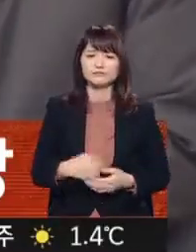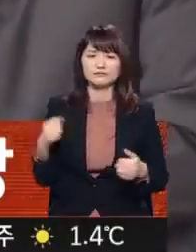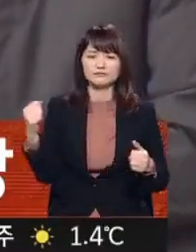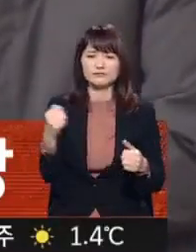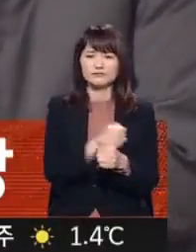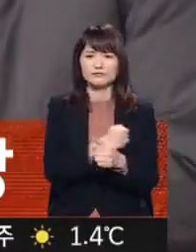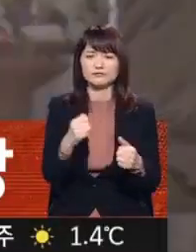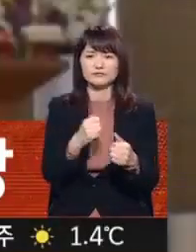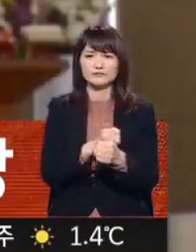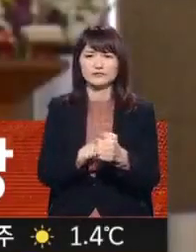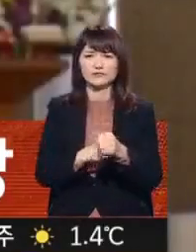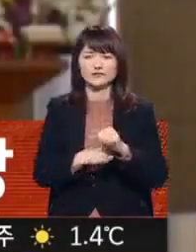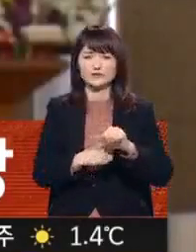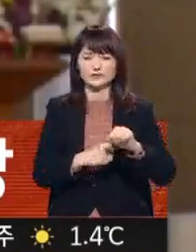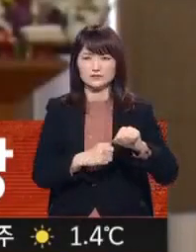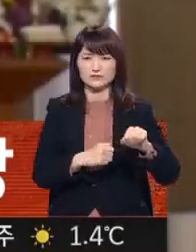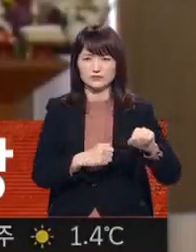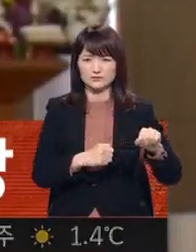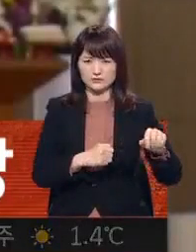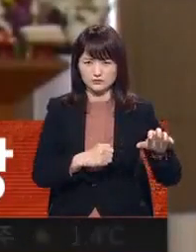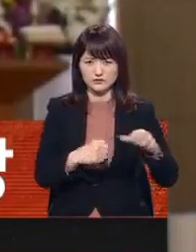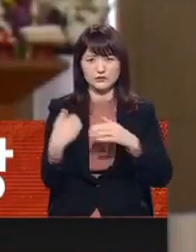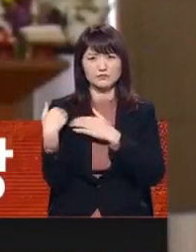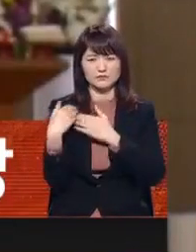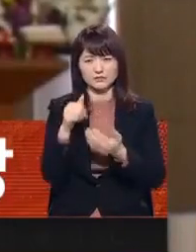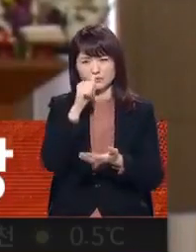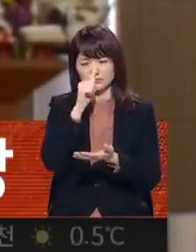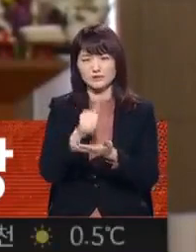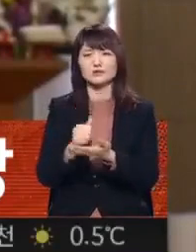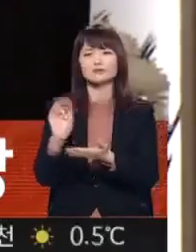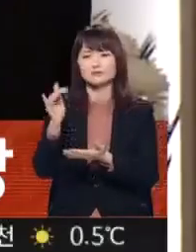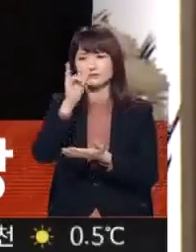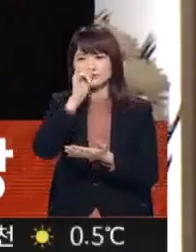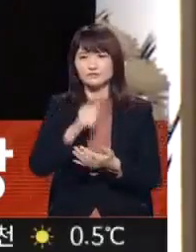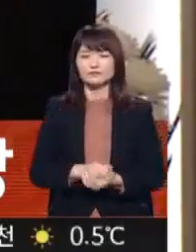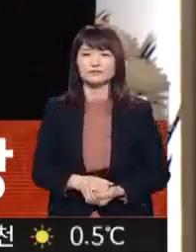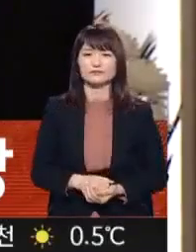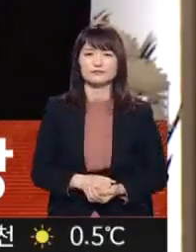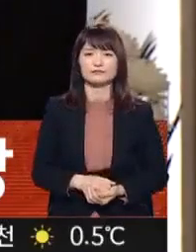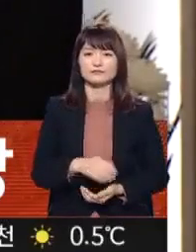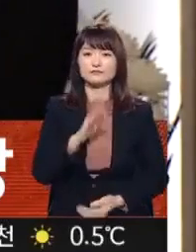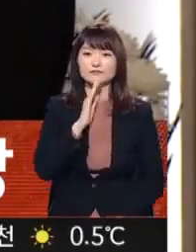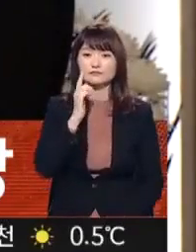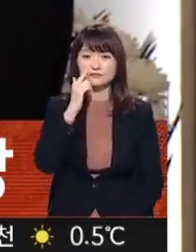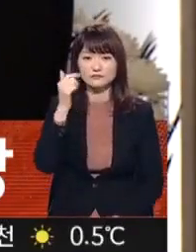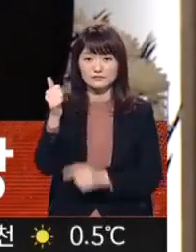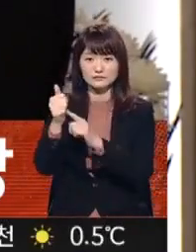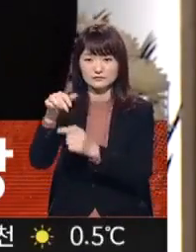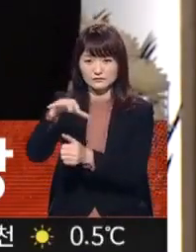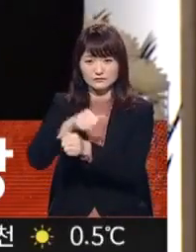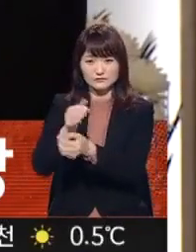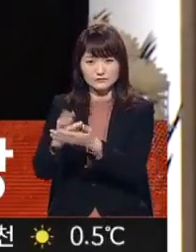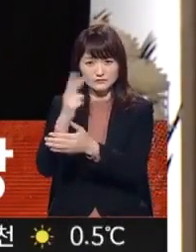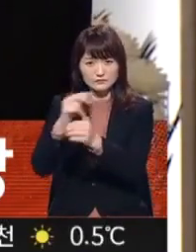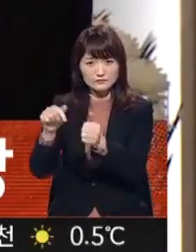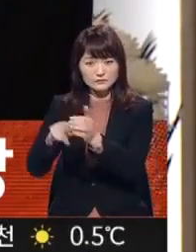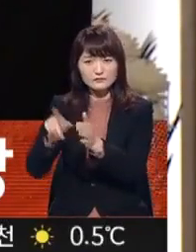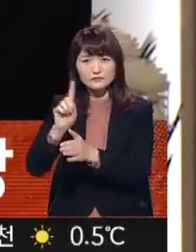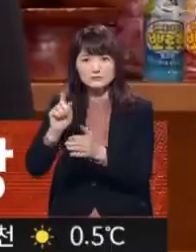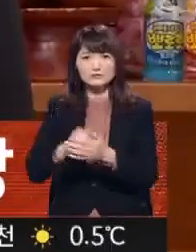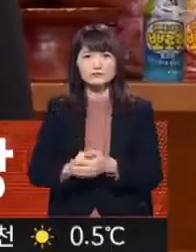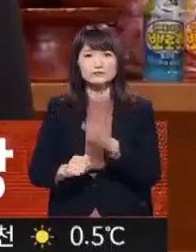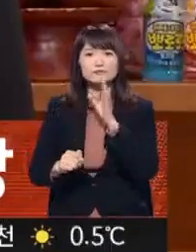인정될 수 있습니다 이게 지금 현재 적응되는 그런 상황입니다 영장 심사 받을 때 친밀한 사람이 아 이런 얘기도